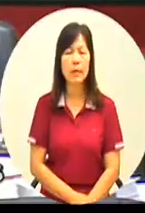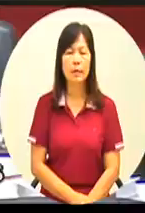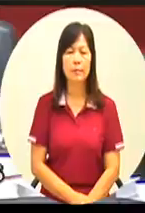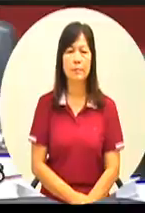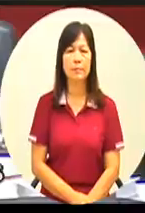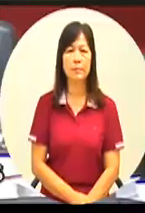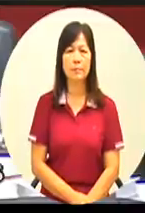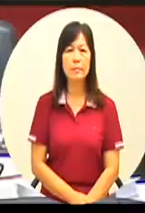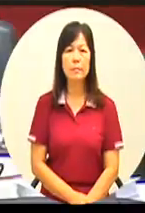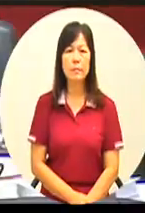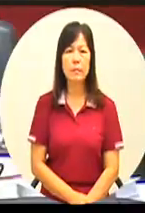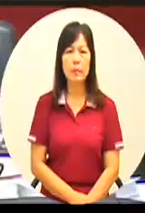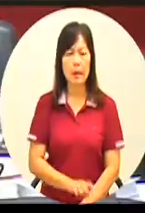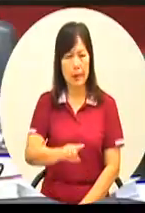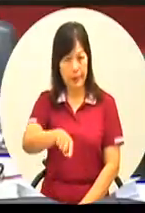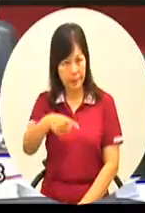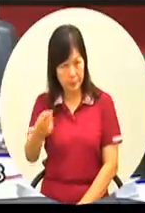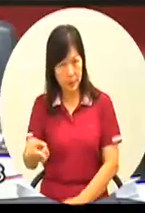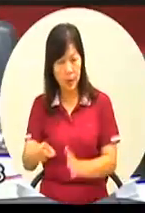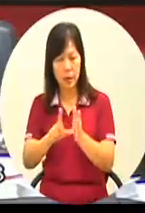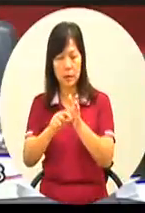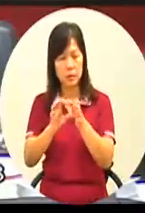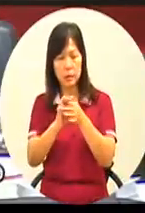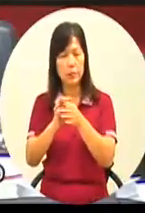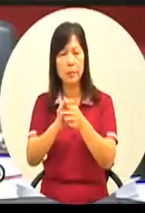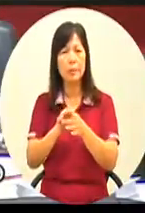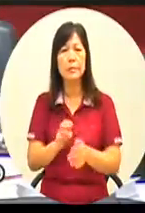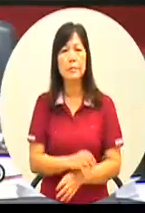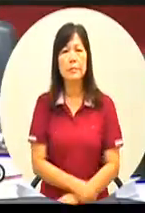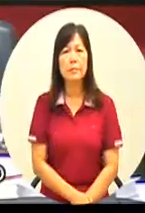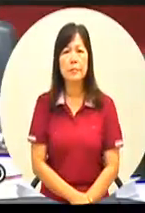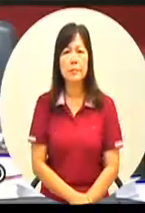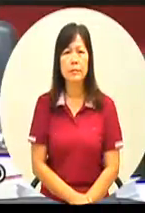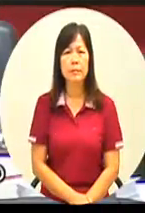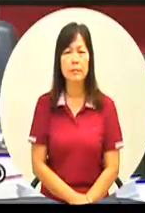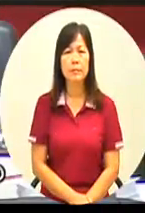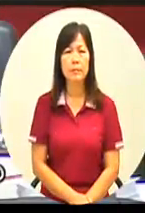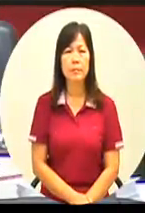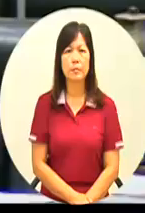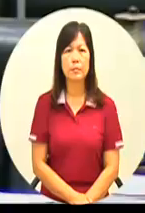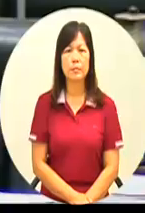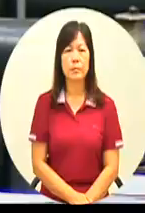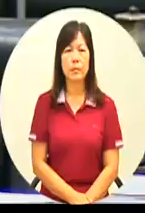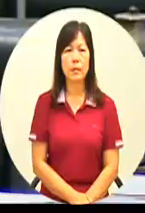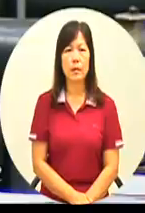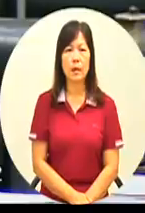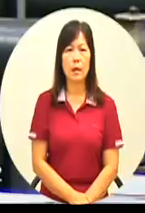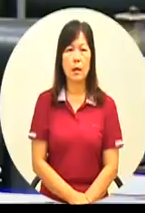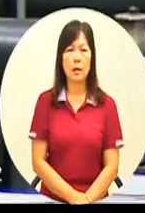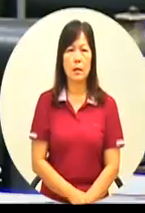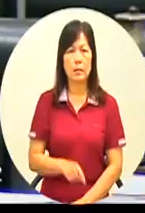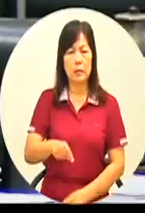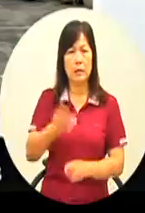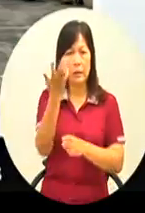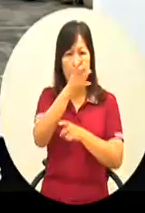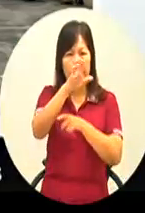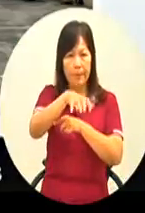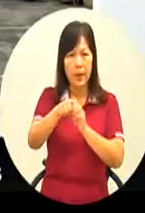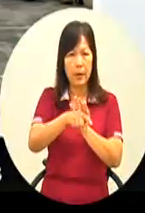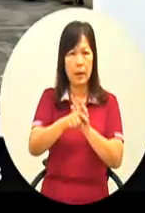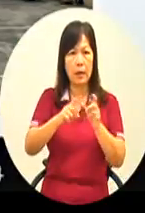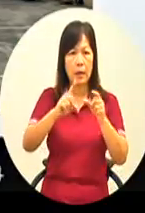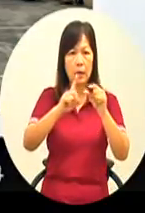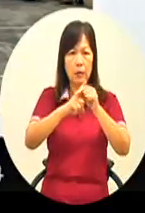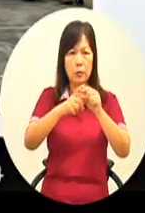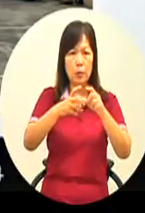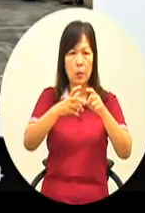哈，好，接下来因为时间关系，好，那个，因为这是美浓中潭非常人